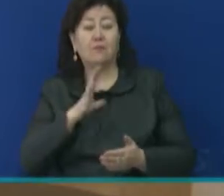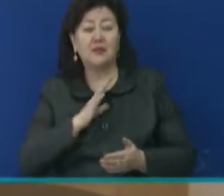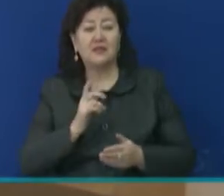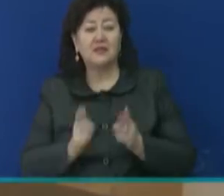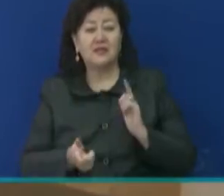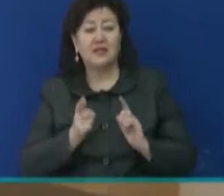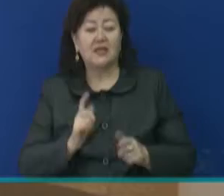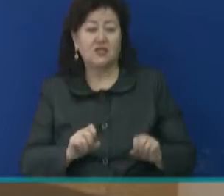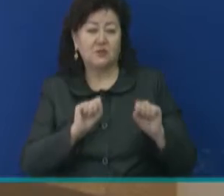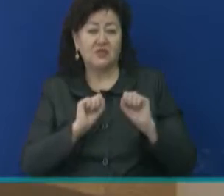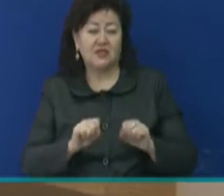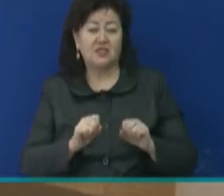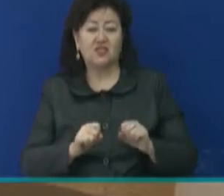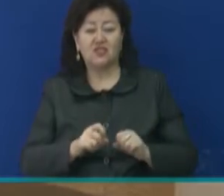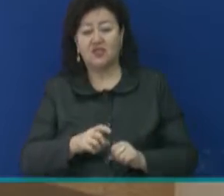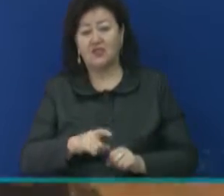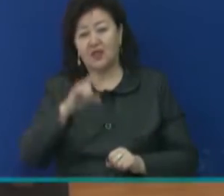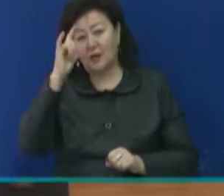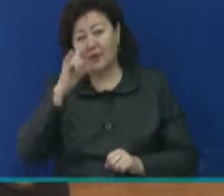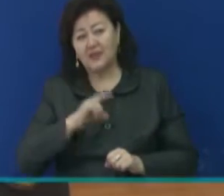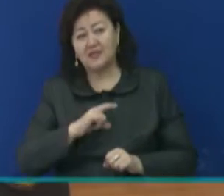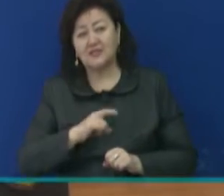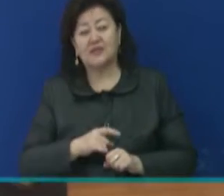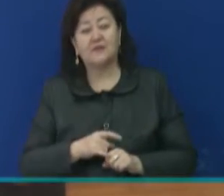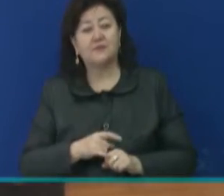своей страны в духе патриотизма